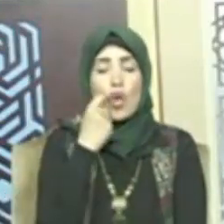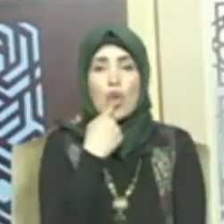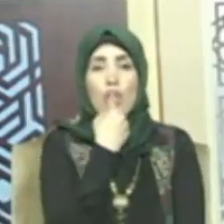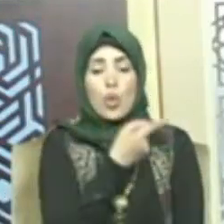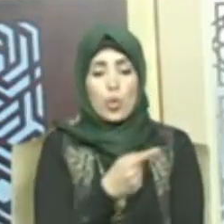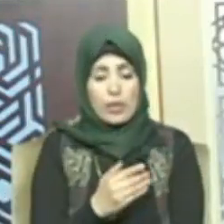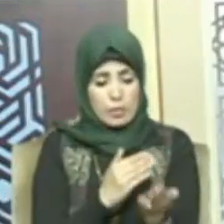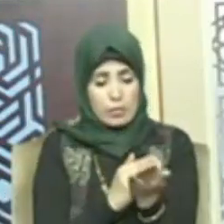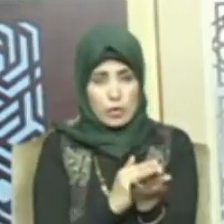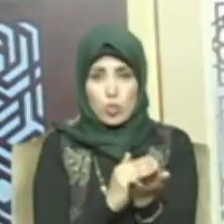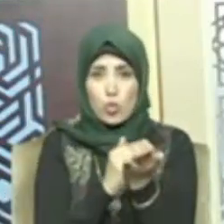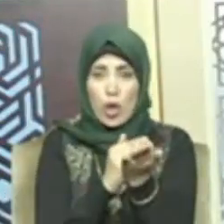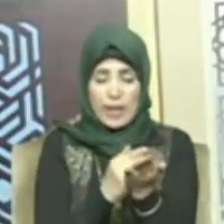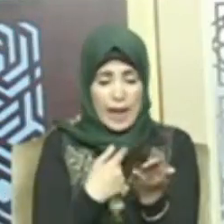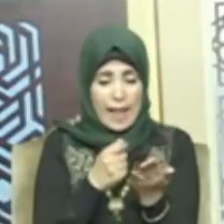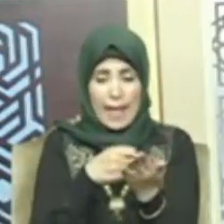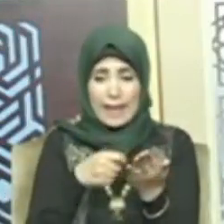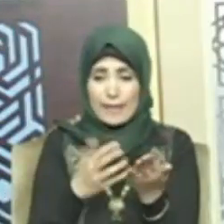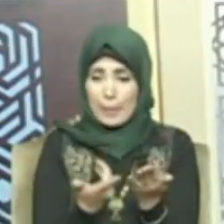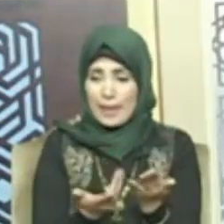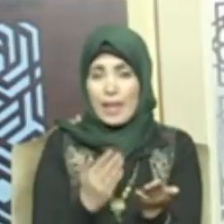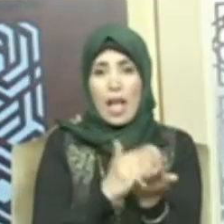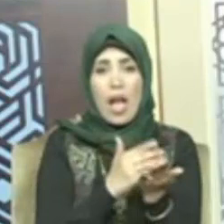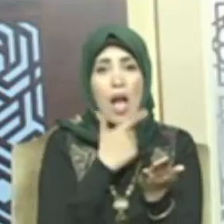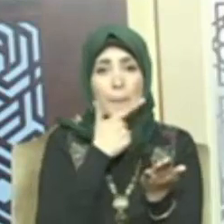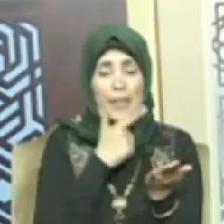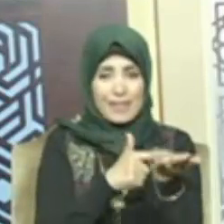فتوضع البطاقة في كفة،